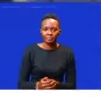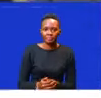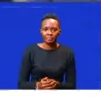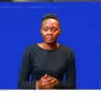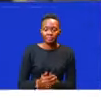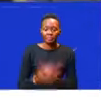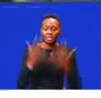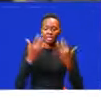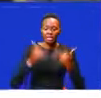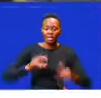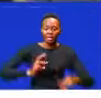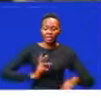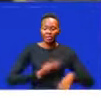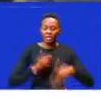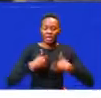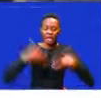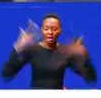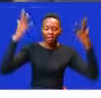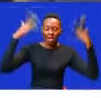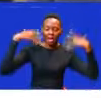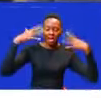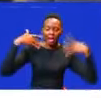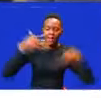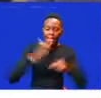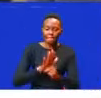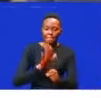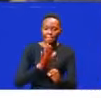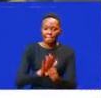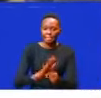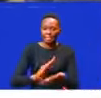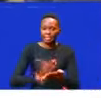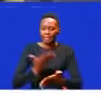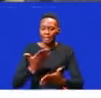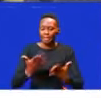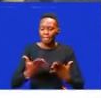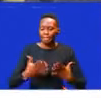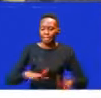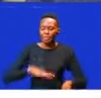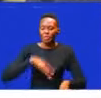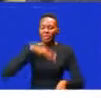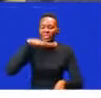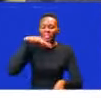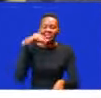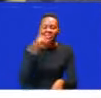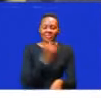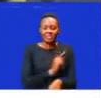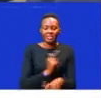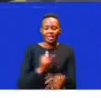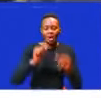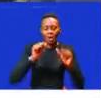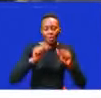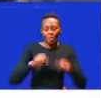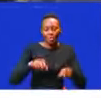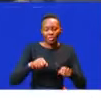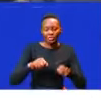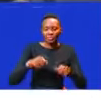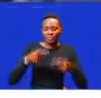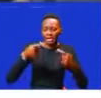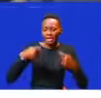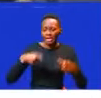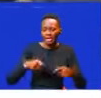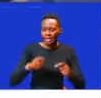Sani wan gi koth kendo chwe mang'eny kendo nitie jowa mosewito ngimagi. Watem